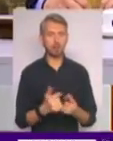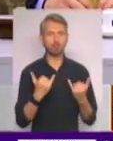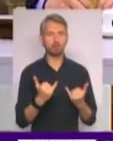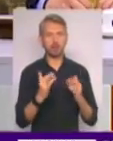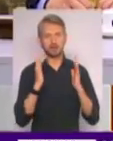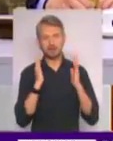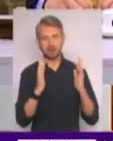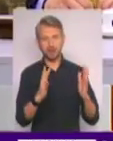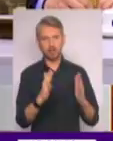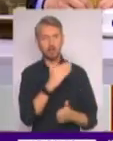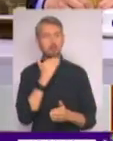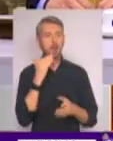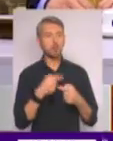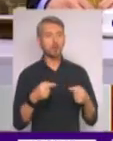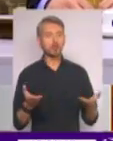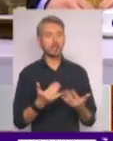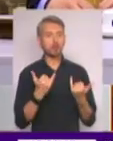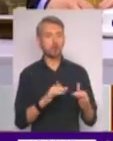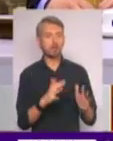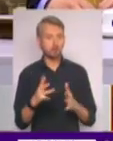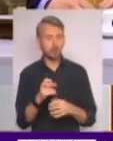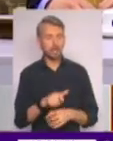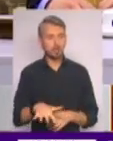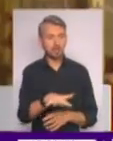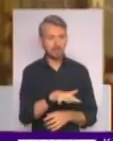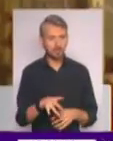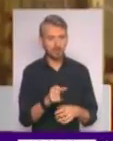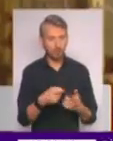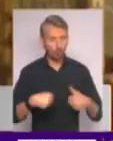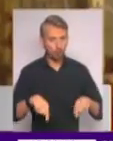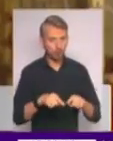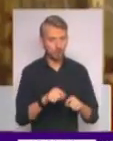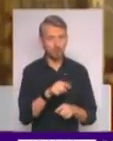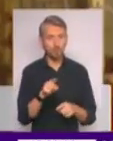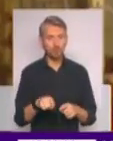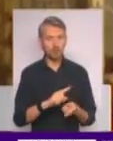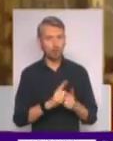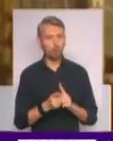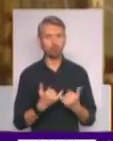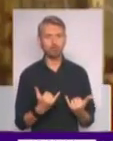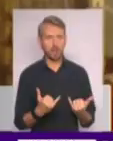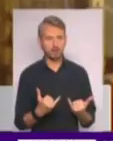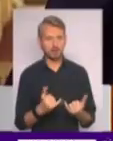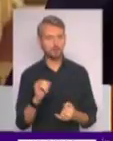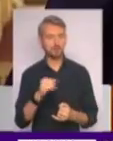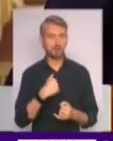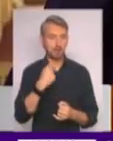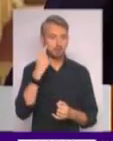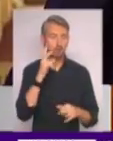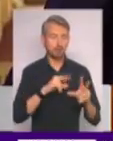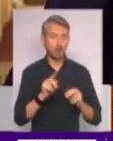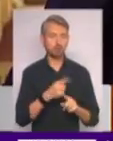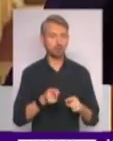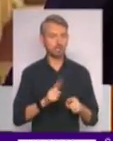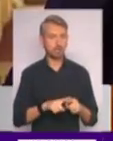сквер. Багато речей, які сьогодні відбуваються на масиві, на окрузі, вони осучаснені. І я сподіваюся, що це